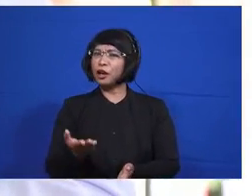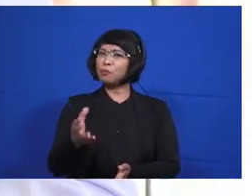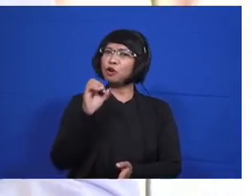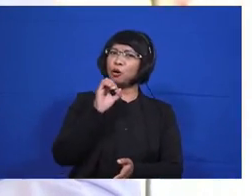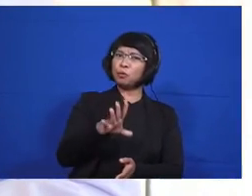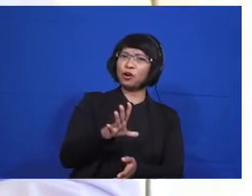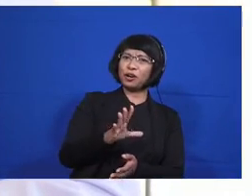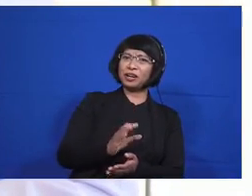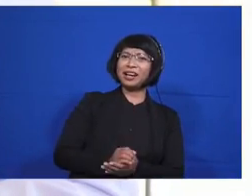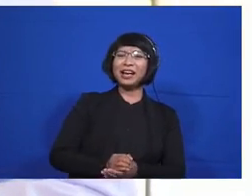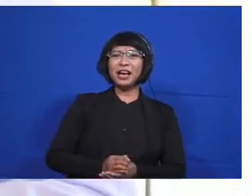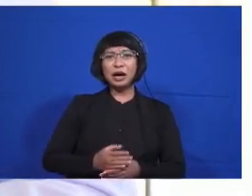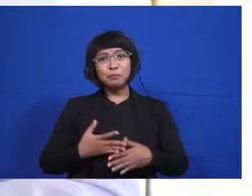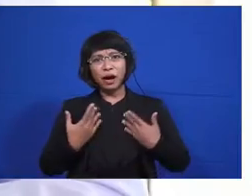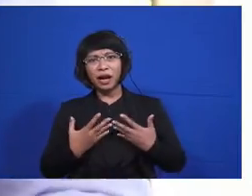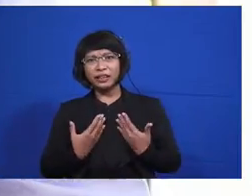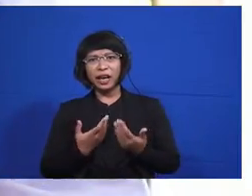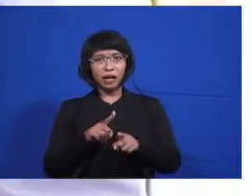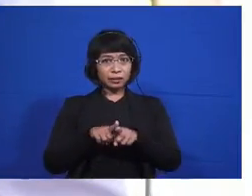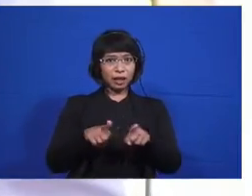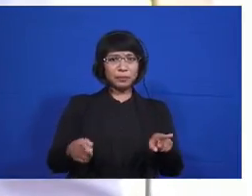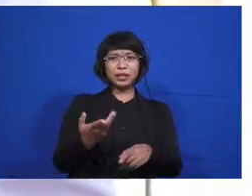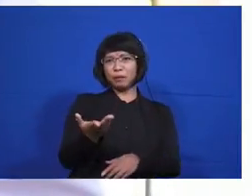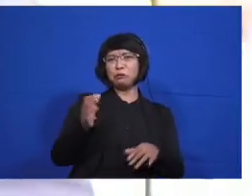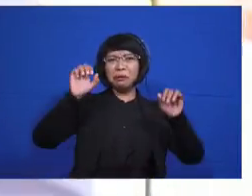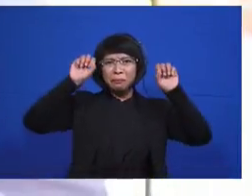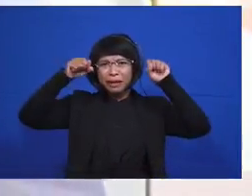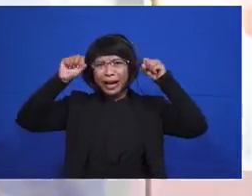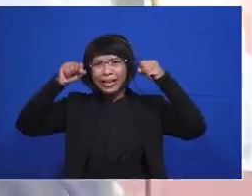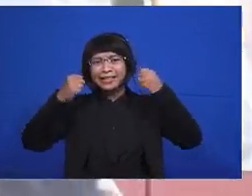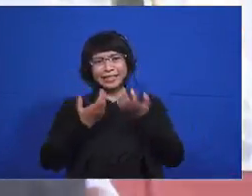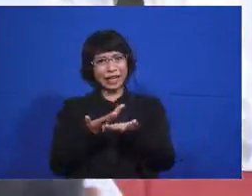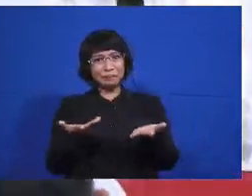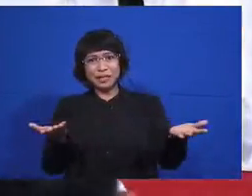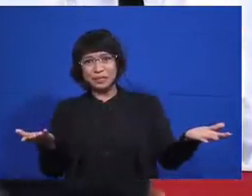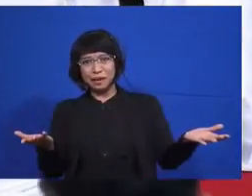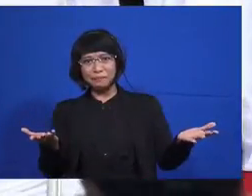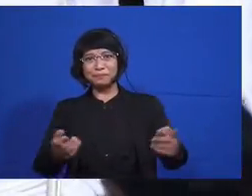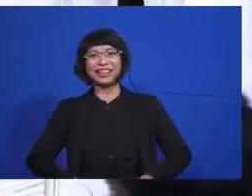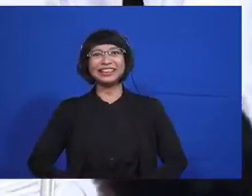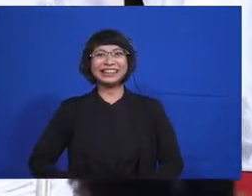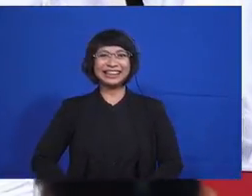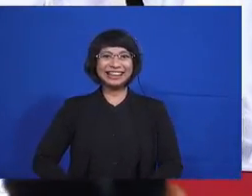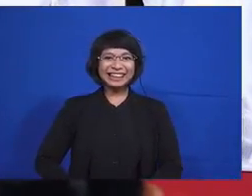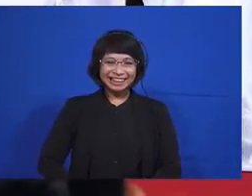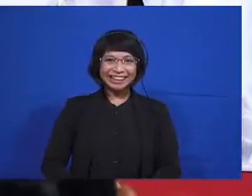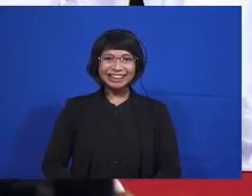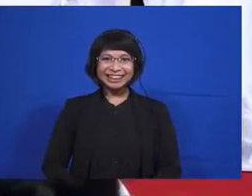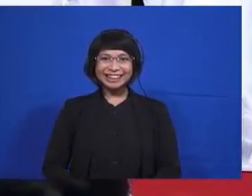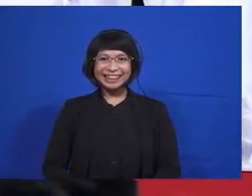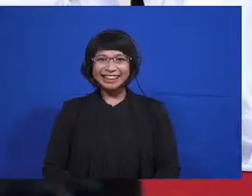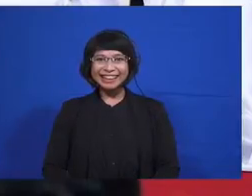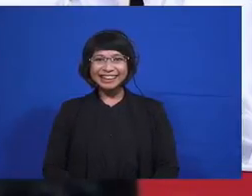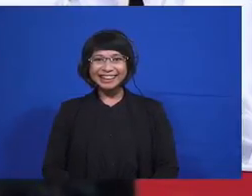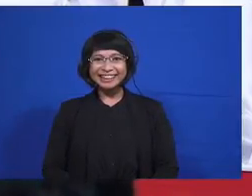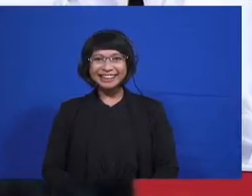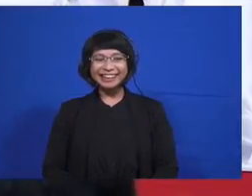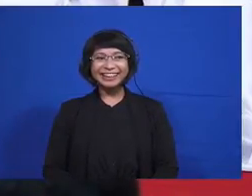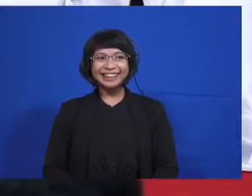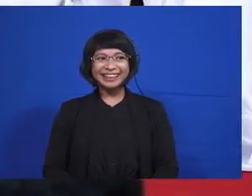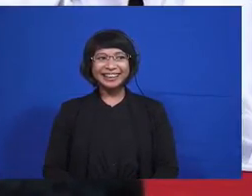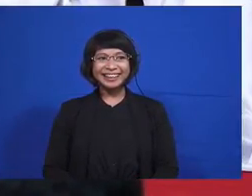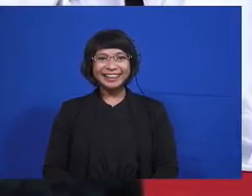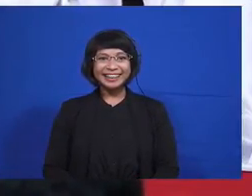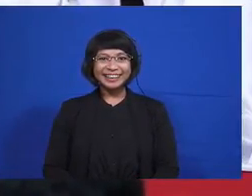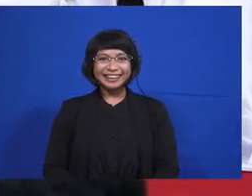Saya itu nek bahagia nangis maksudnya. Oh, kalau bahagia nangis ya. Iya, yang pasti ada sebuah keharuan yang mendalam masuk dalam diri saya bahwa